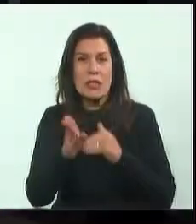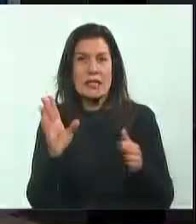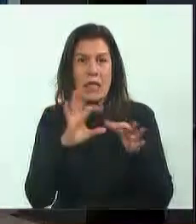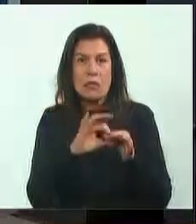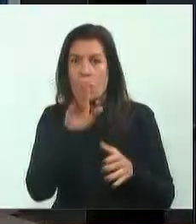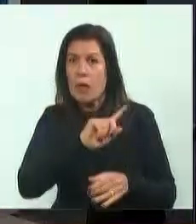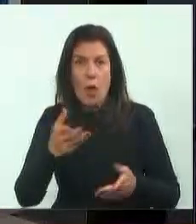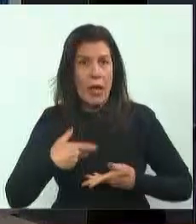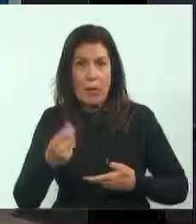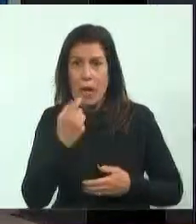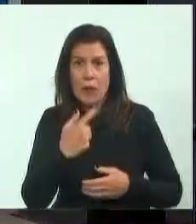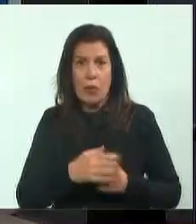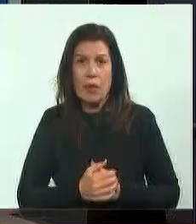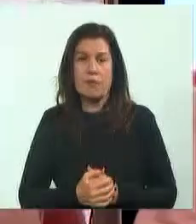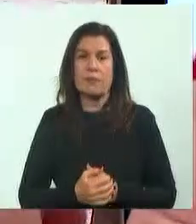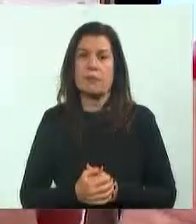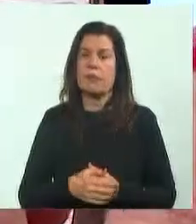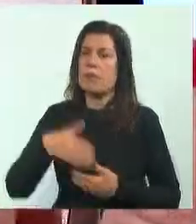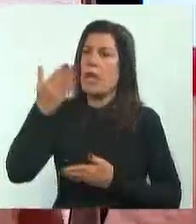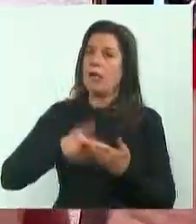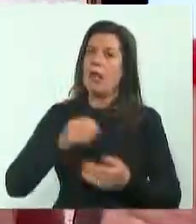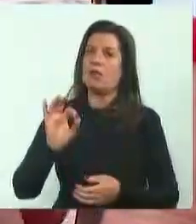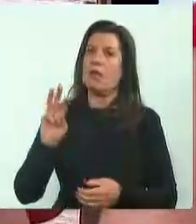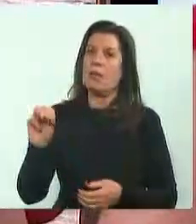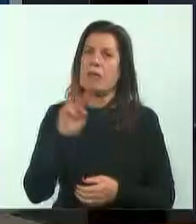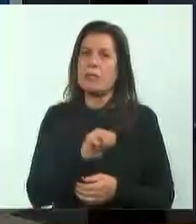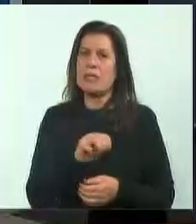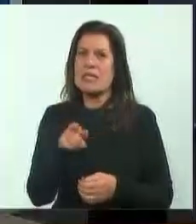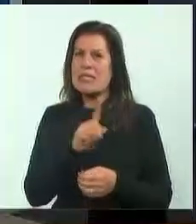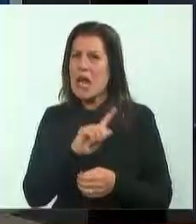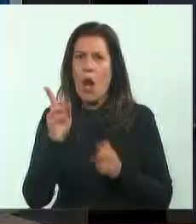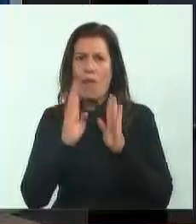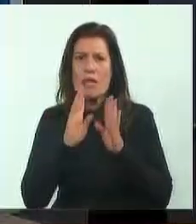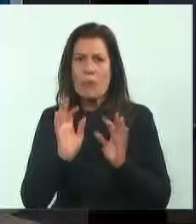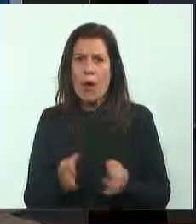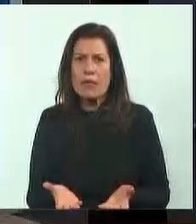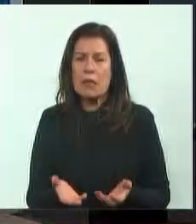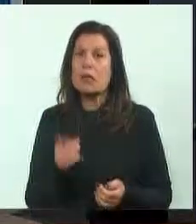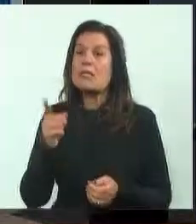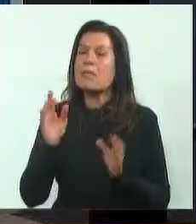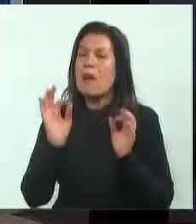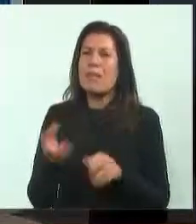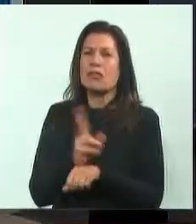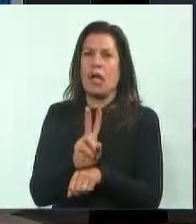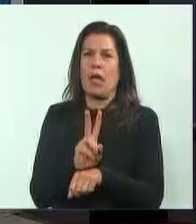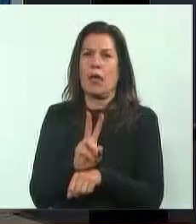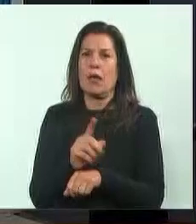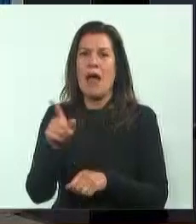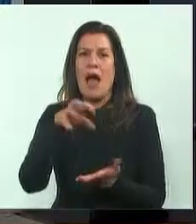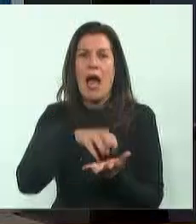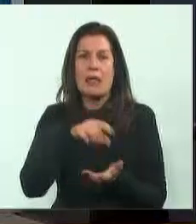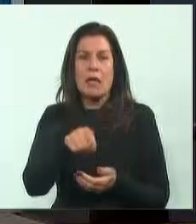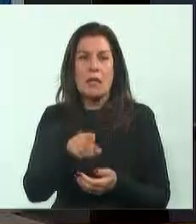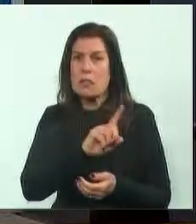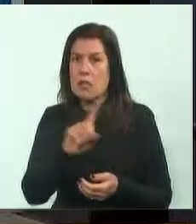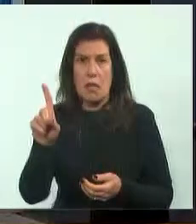אני אסתכל על הדף הזה של מירי מסיקה, זה בכלל לא פייסבוק אמיתי. זה עונה מוחלטת. האתר הזה הוא לא יושב ברשת החברתית, כי הוא יודע